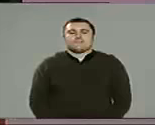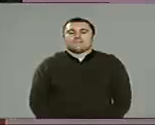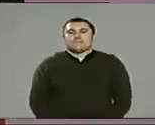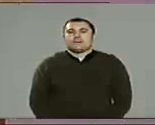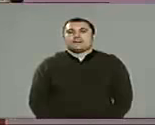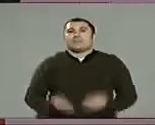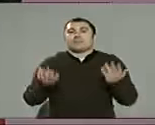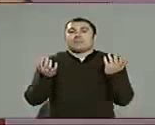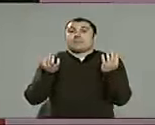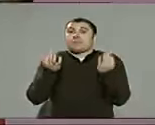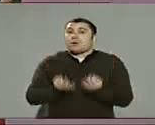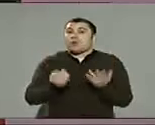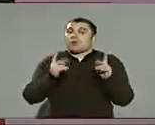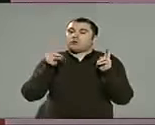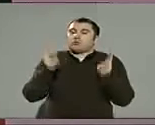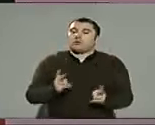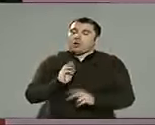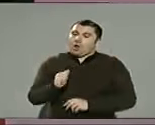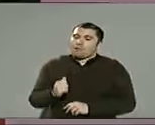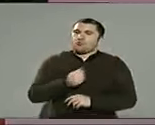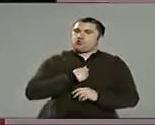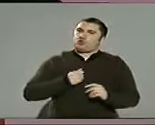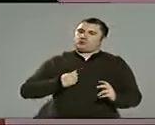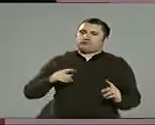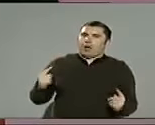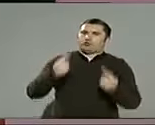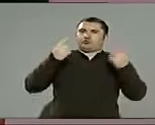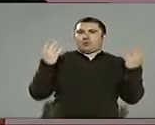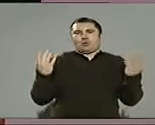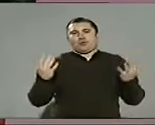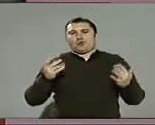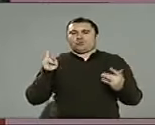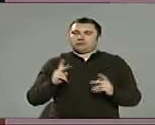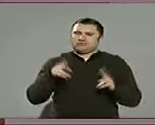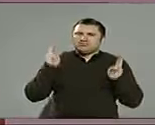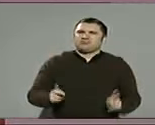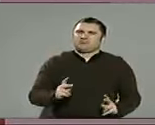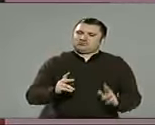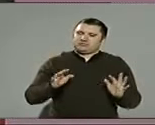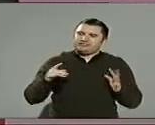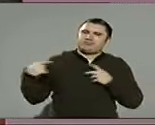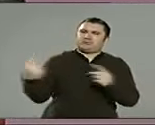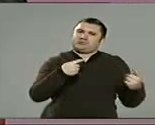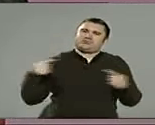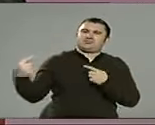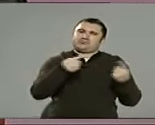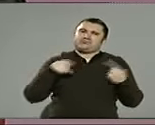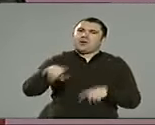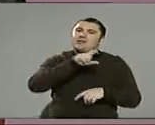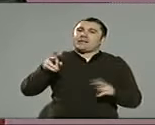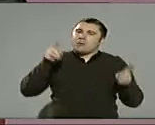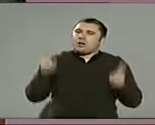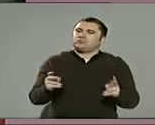Man muss den Mut haben zu Einsparungen und auch zu einer echten Debatte über eine größere Steuergerechtigkeit. Den Mut haben